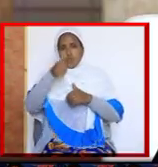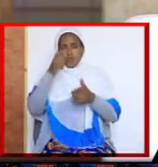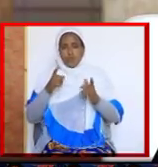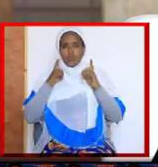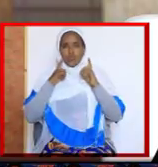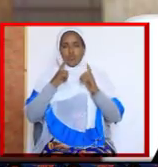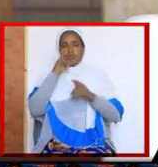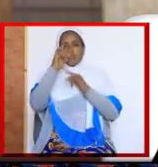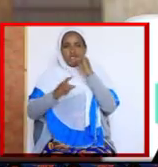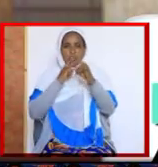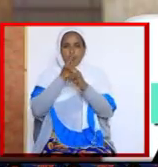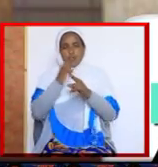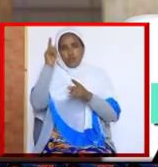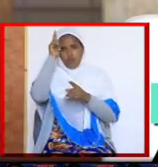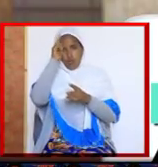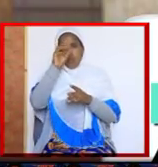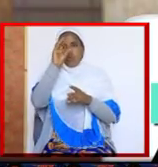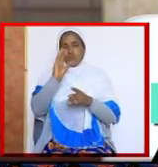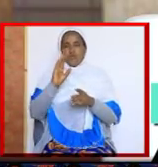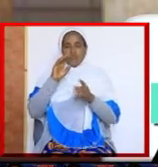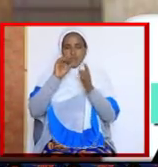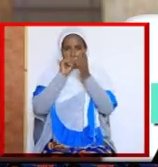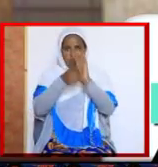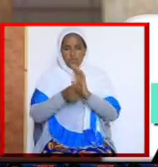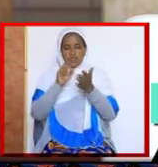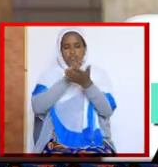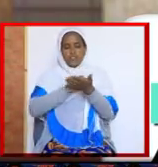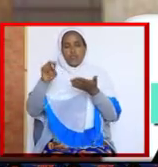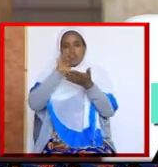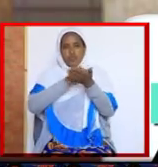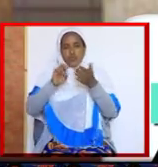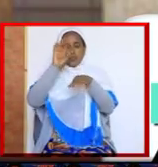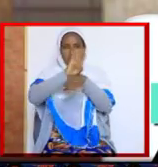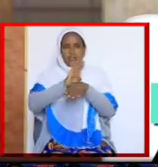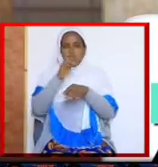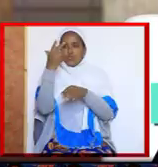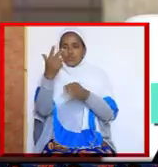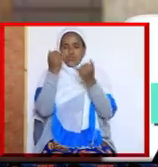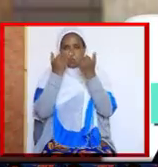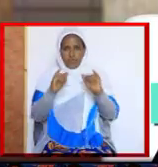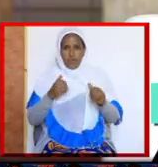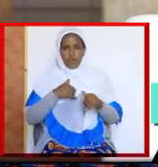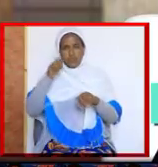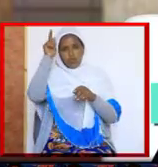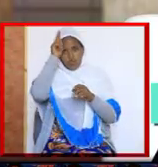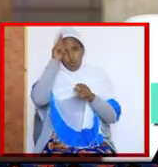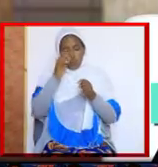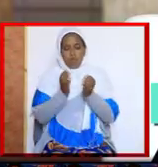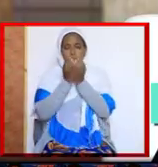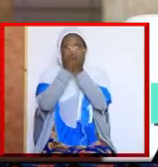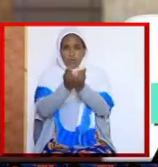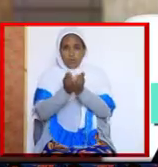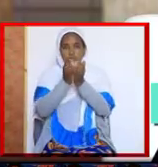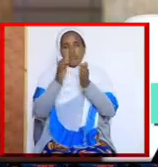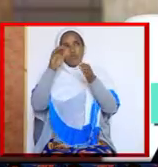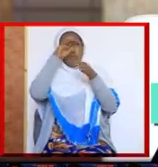የሚመሰለው። ቅድስት ቅዱሳን ቤተ ክርስቲያን ሶስት ክፍል ነው ያላት። የኖህ መርከብም ሶስት ነበራት። በላይኛው ሰዎች፣